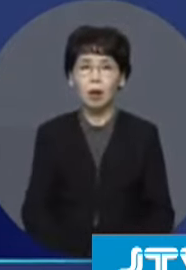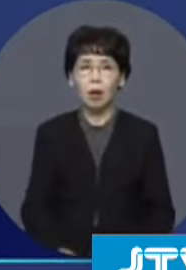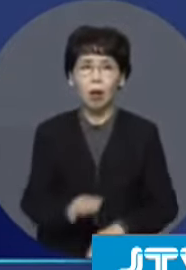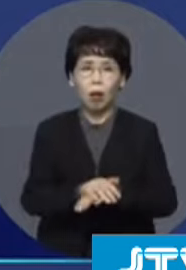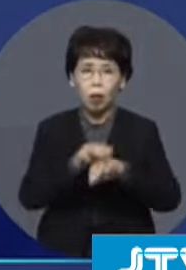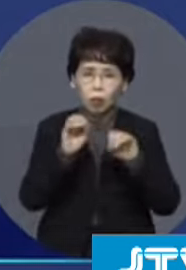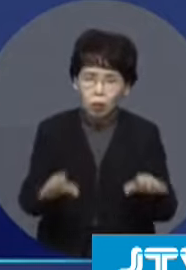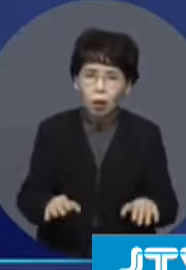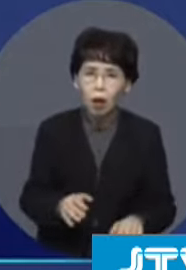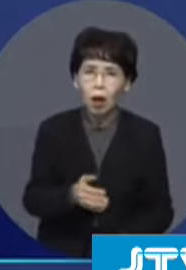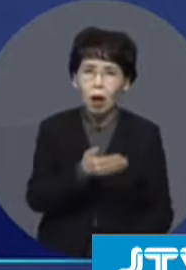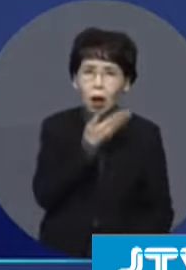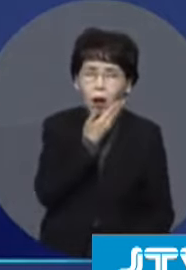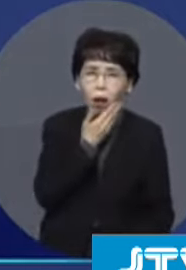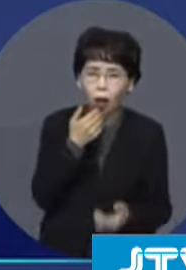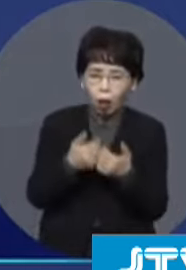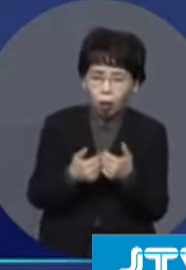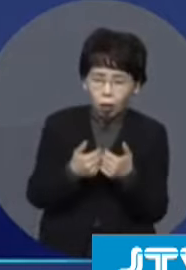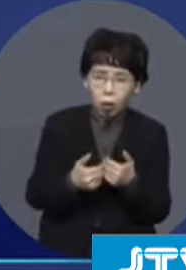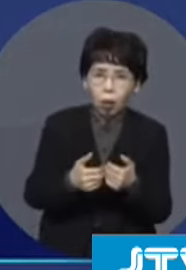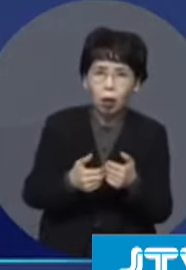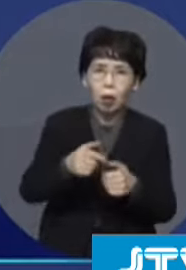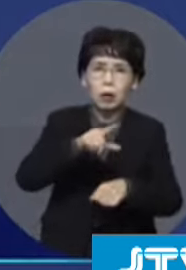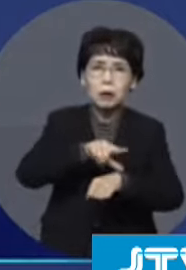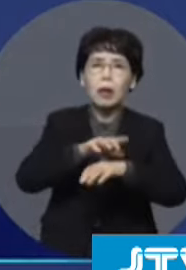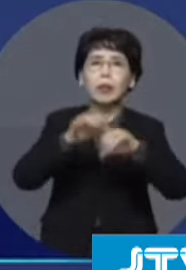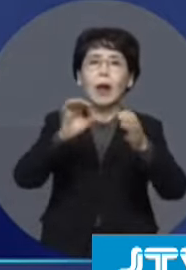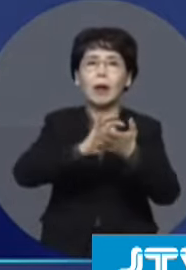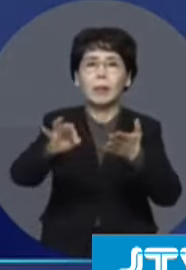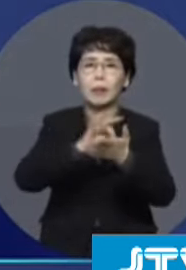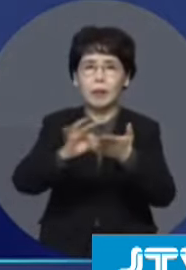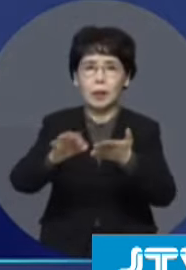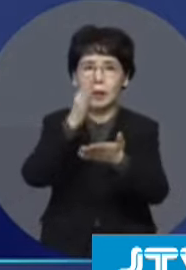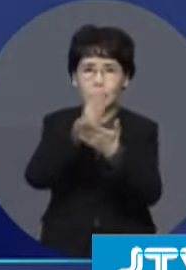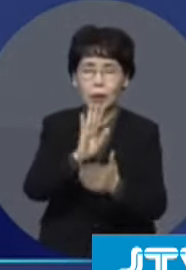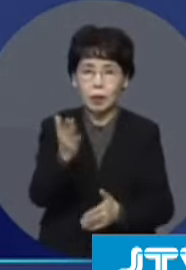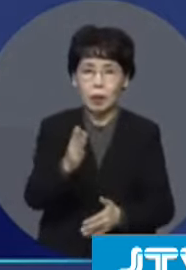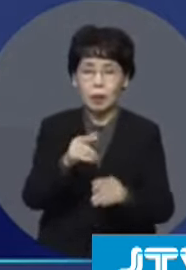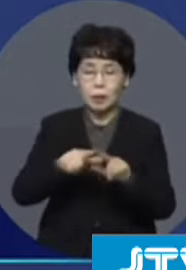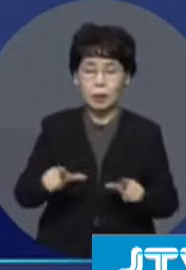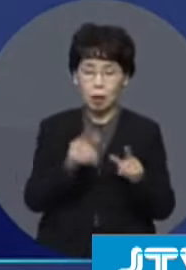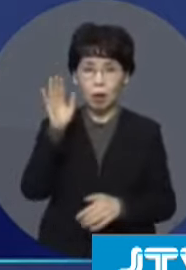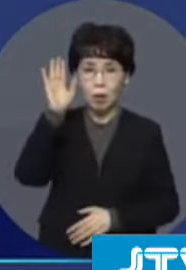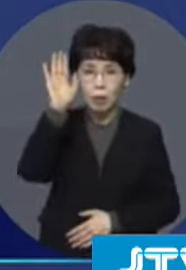갈등으로 시간 낭비할 수가 없습니다. 민생과 미래를